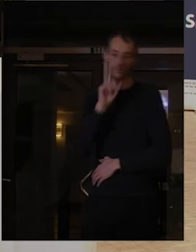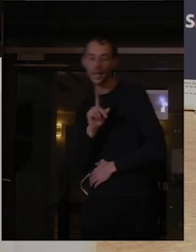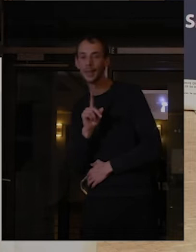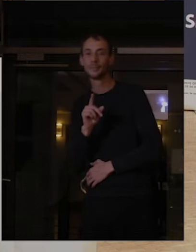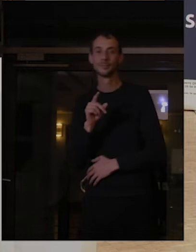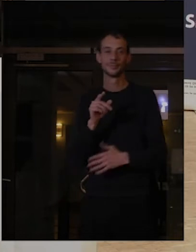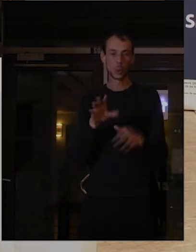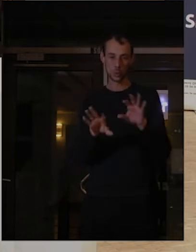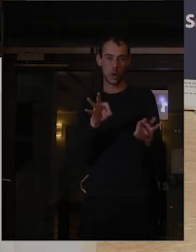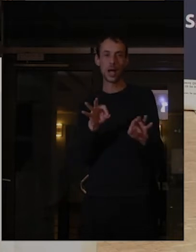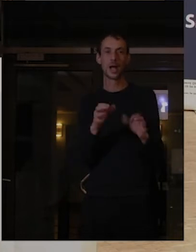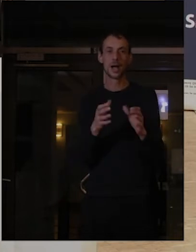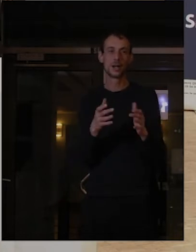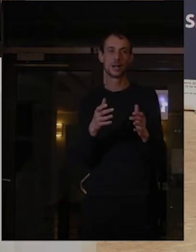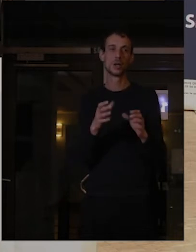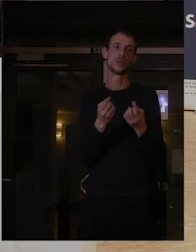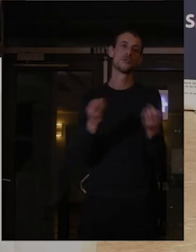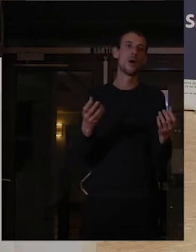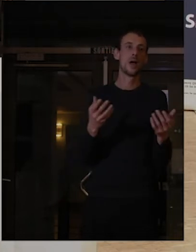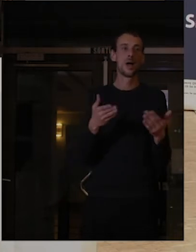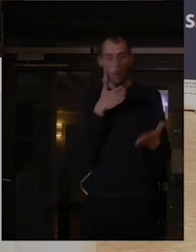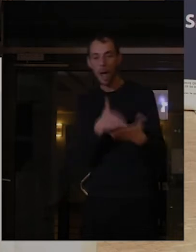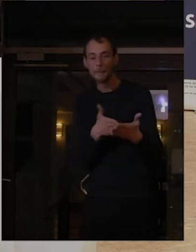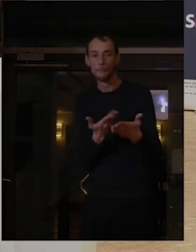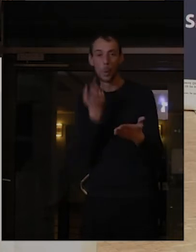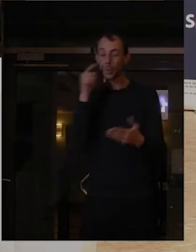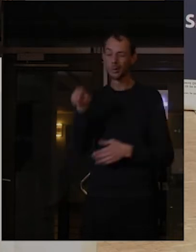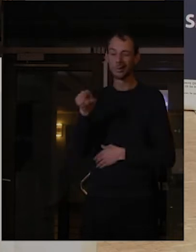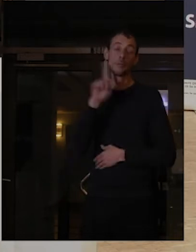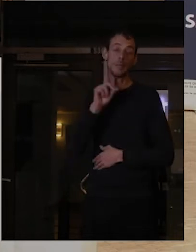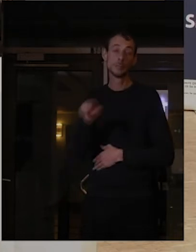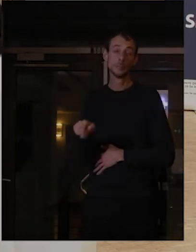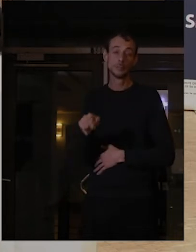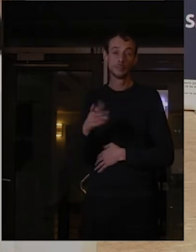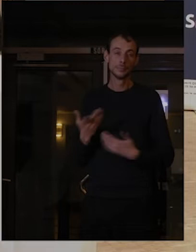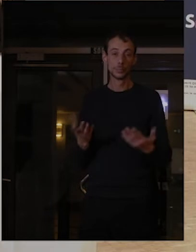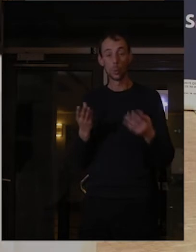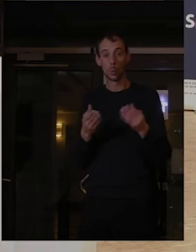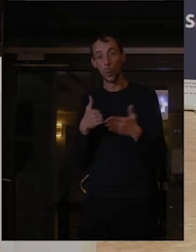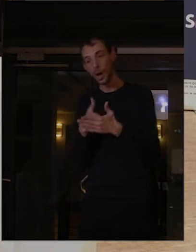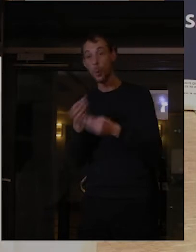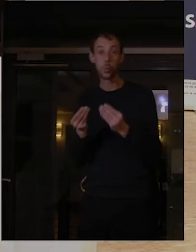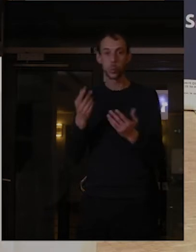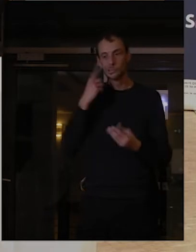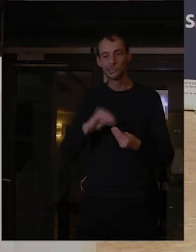pose soit problème, soit question. On ne sait que choisir. Parce qu'effectivement, c'est souvent des